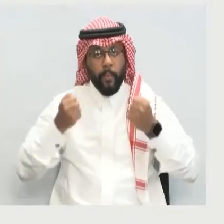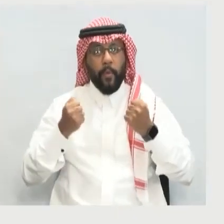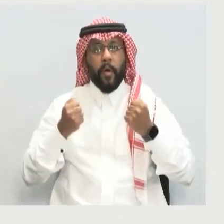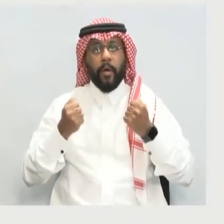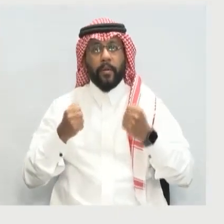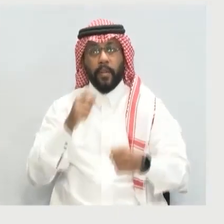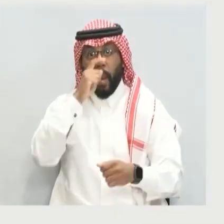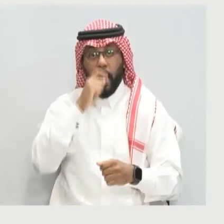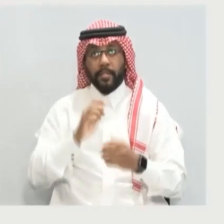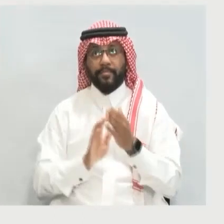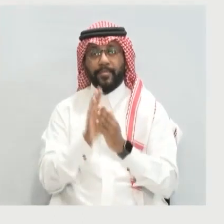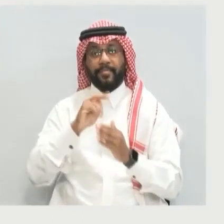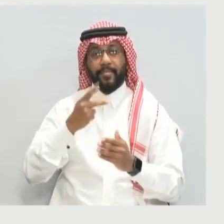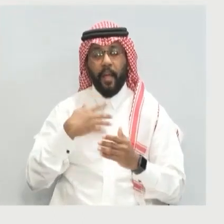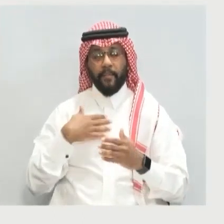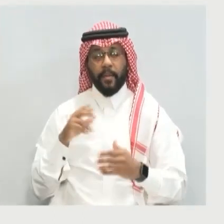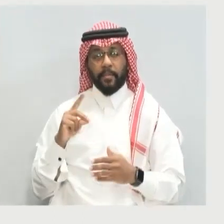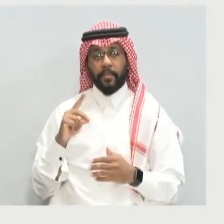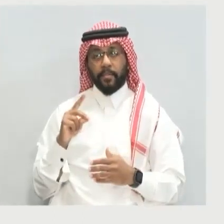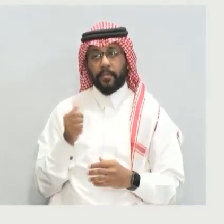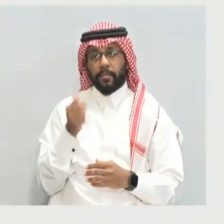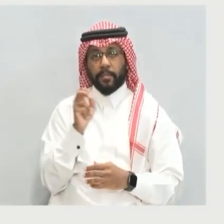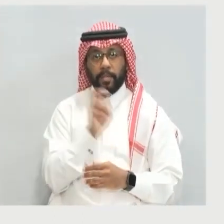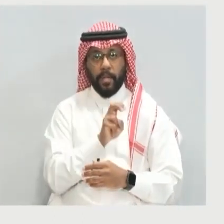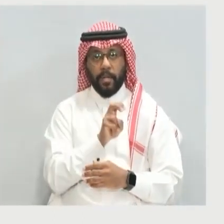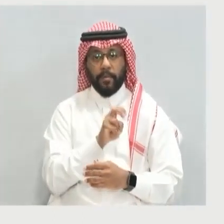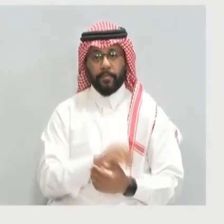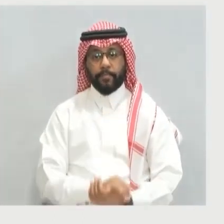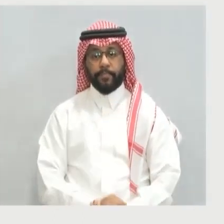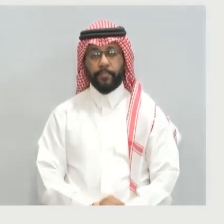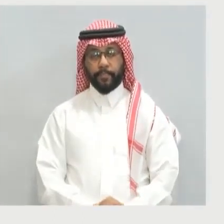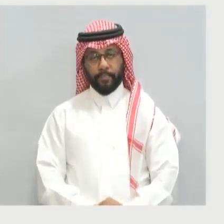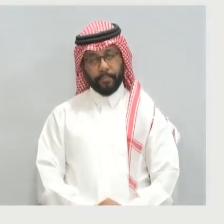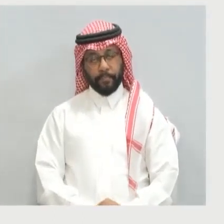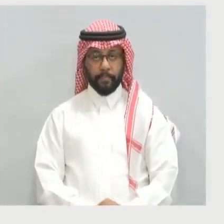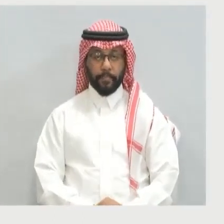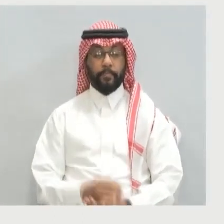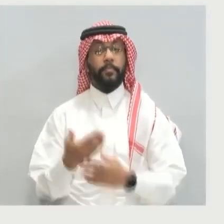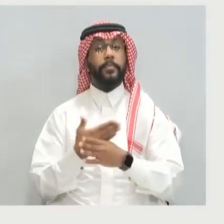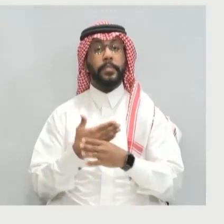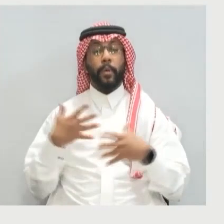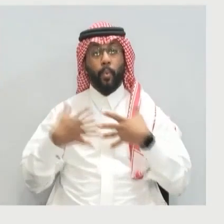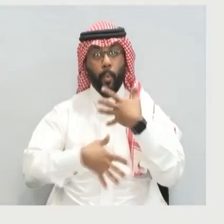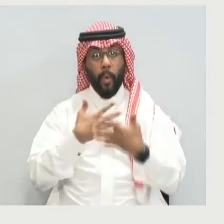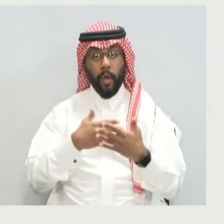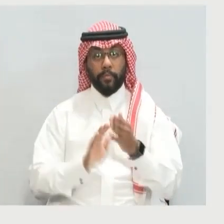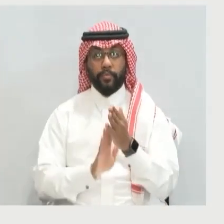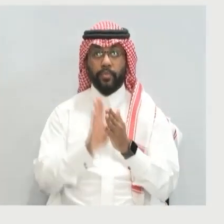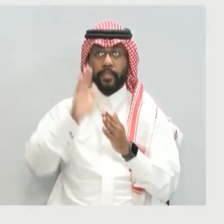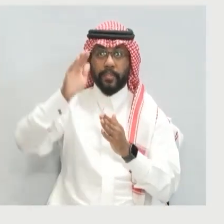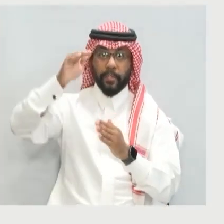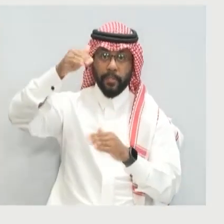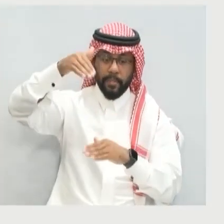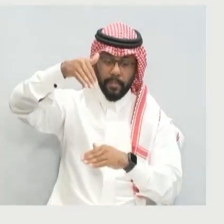اذا لابد ان تتغلب او يجب ان تتغلب المواد المتفاعله لتكون المواد